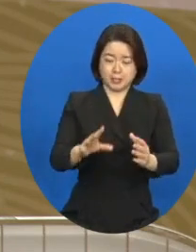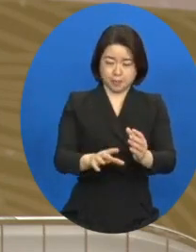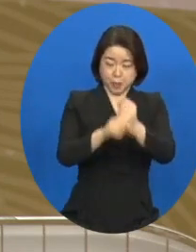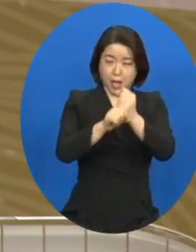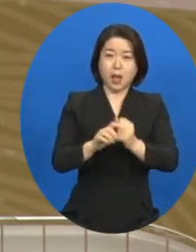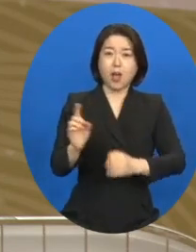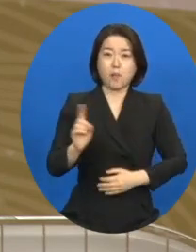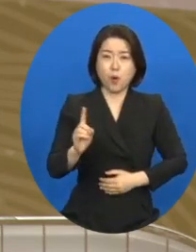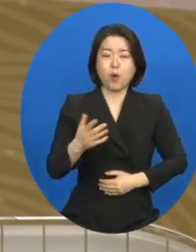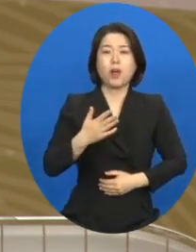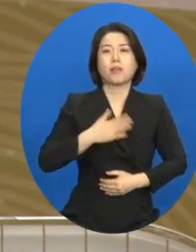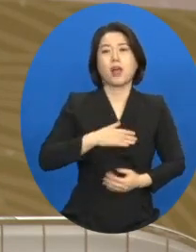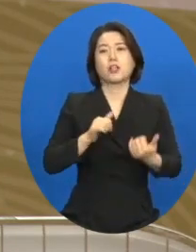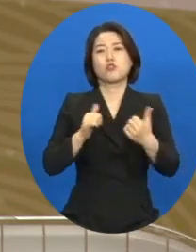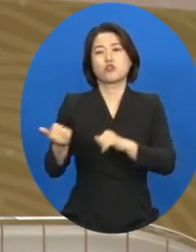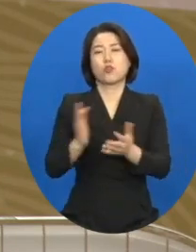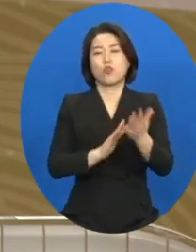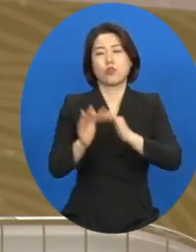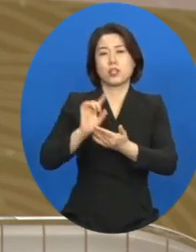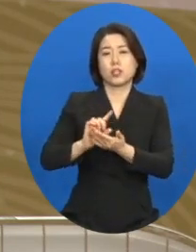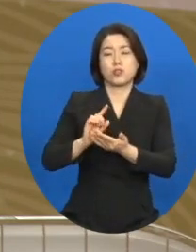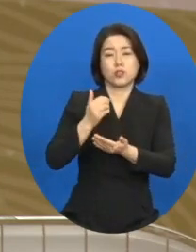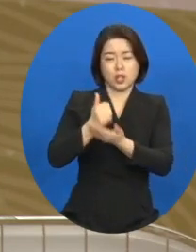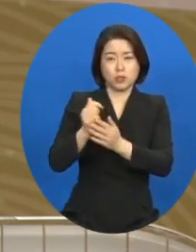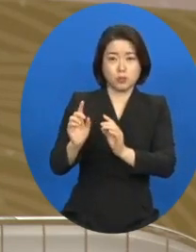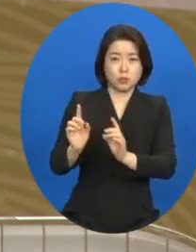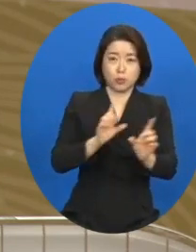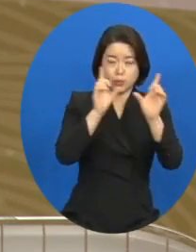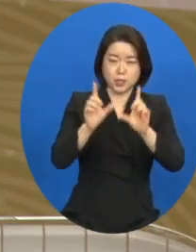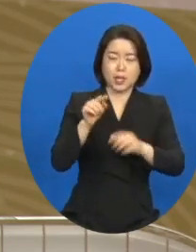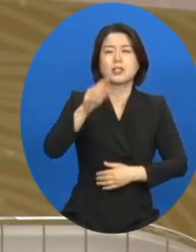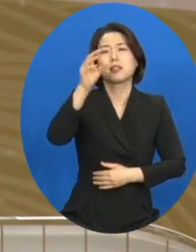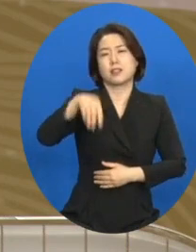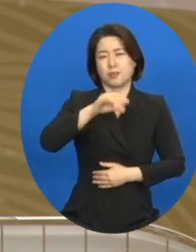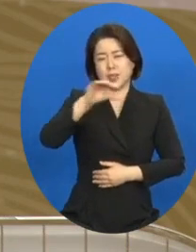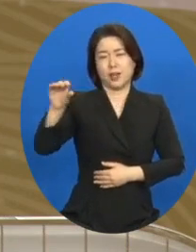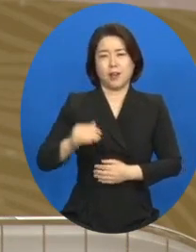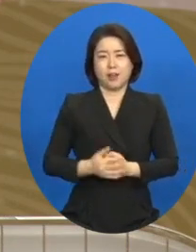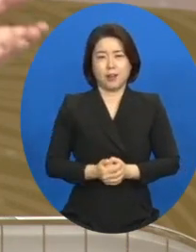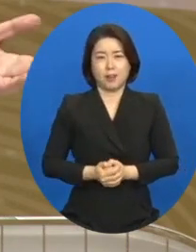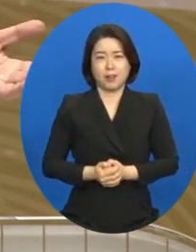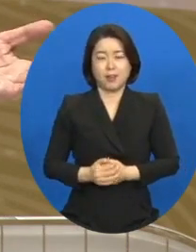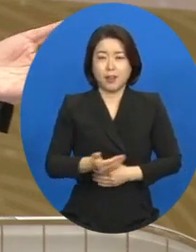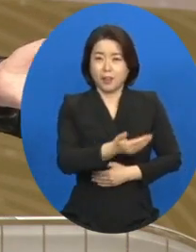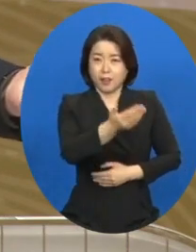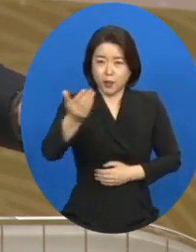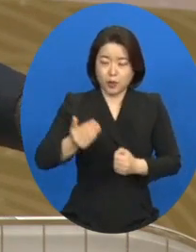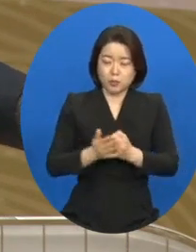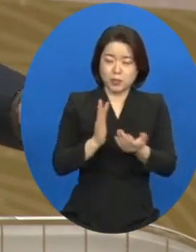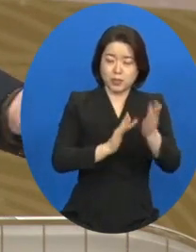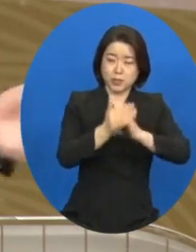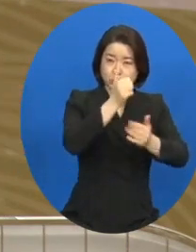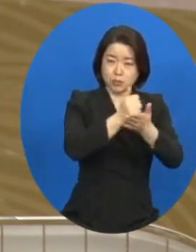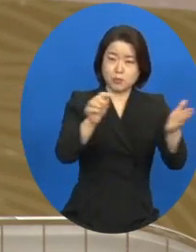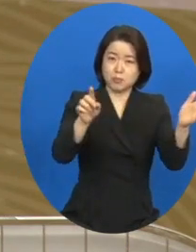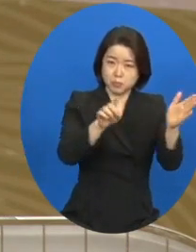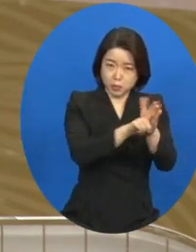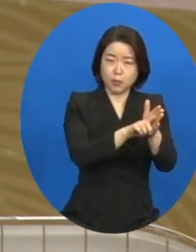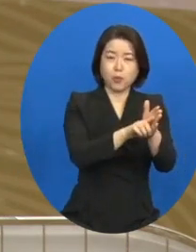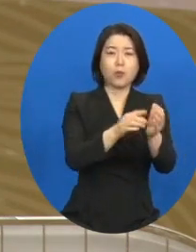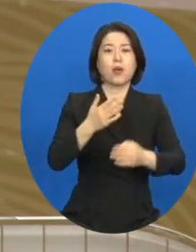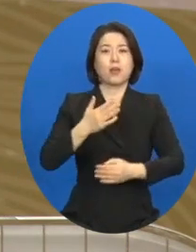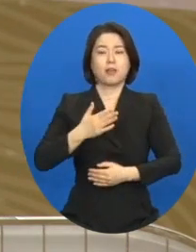요약하면 나는 죽고 예수로 사는, 그게 십자가예요. 여러분이 예수님을 믿고